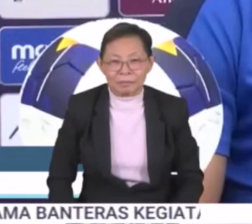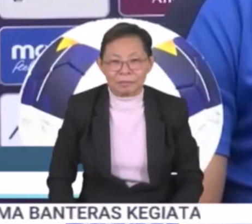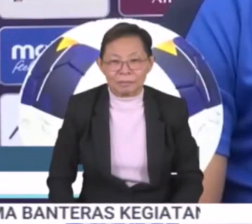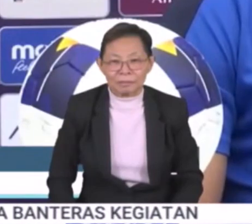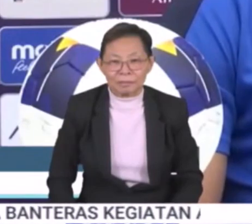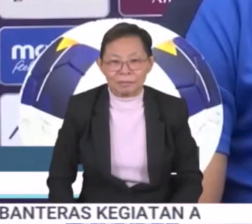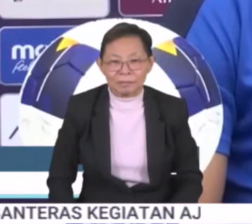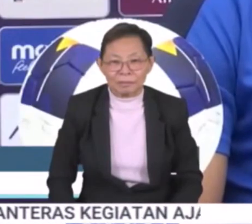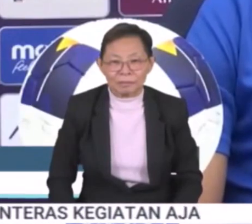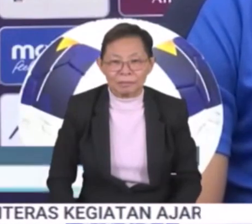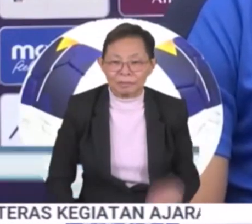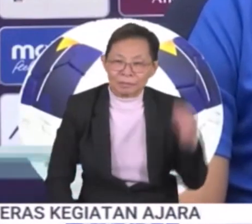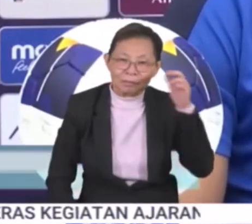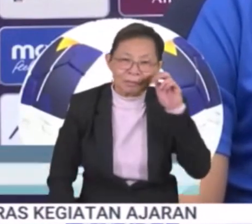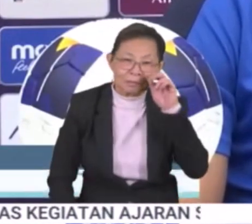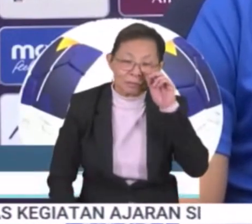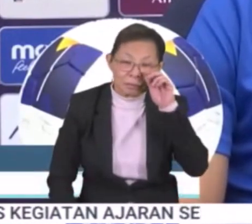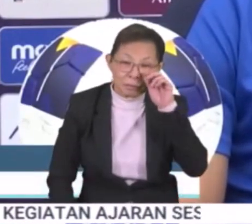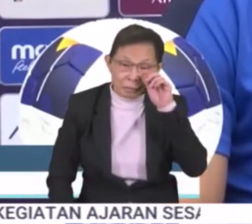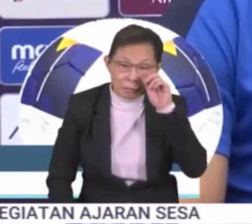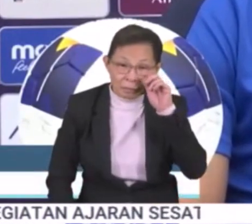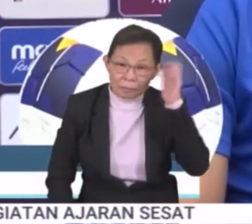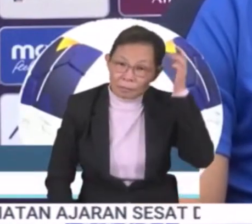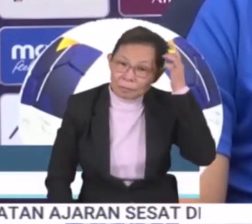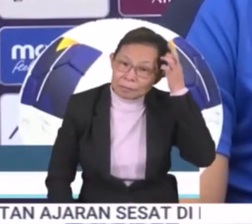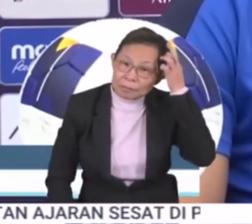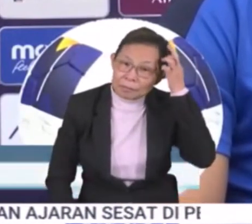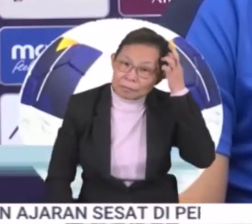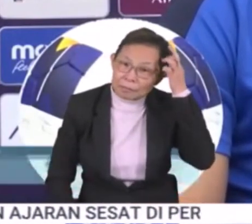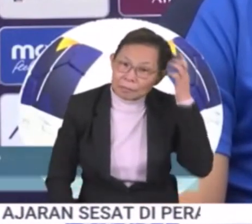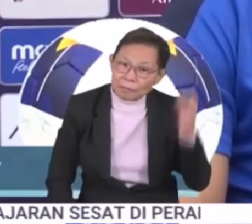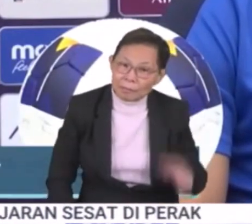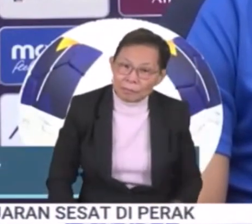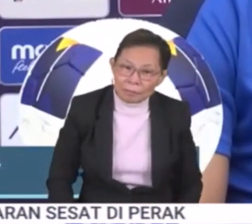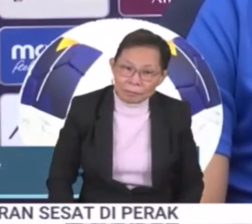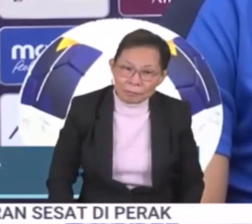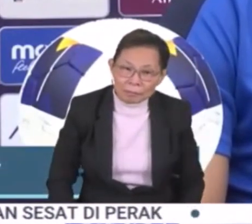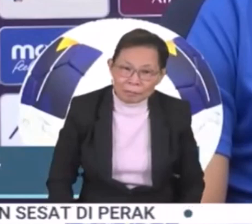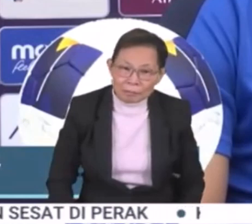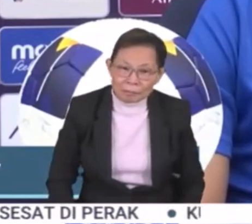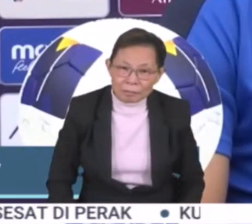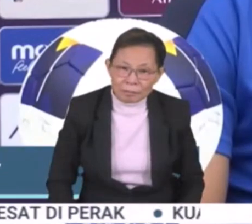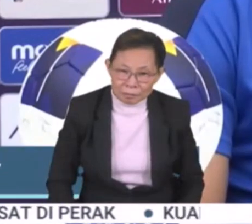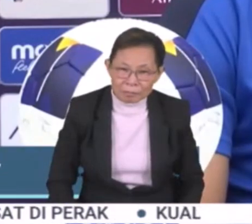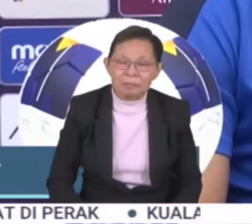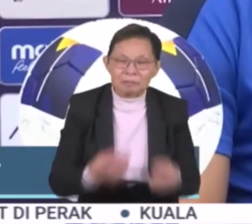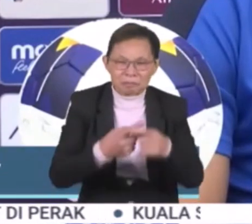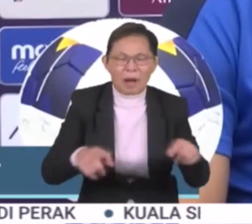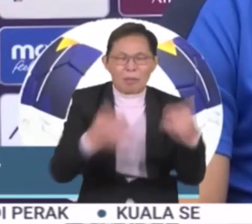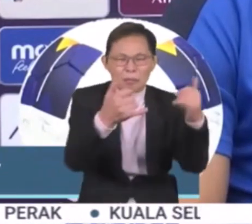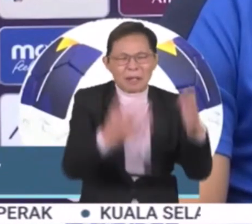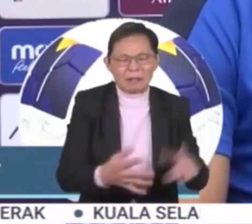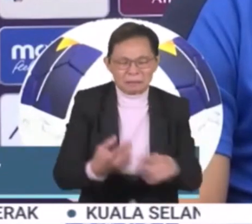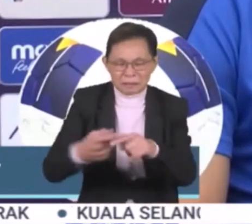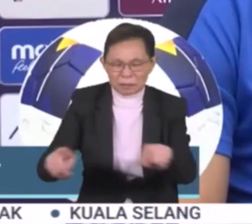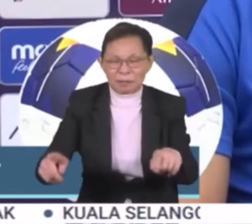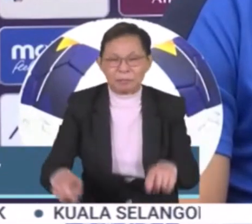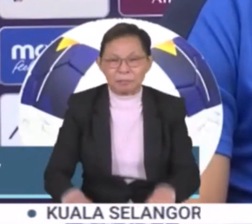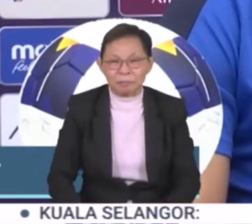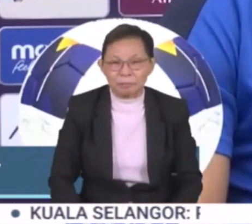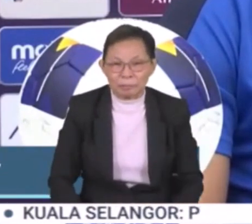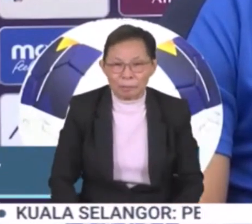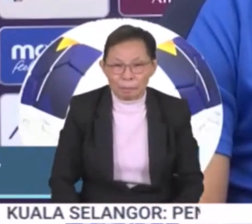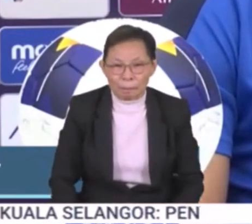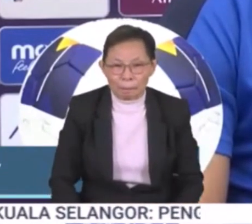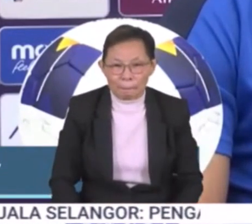Shanghai Shenhua are very good team with very good player, but are different teams. No,